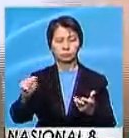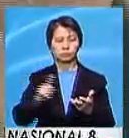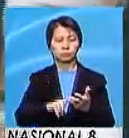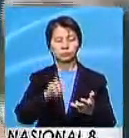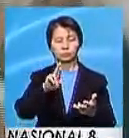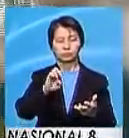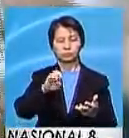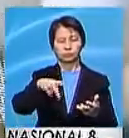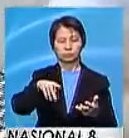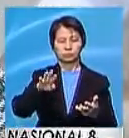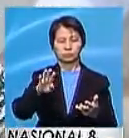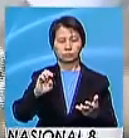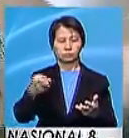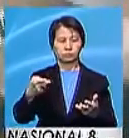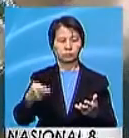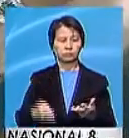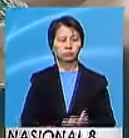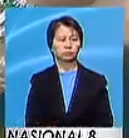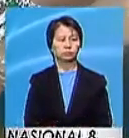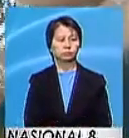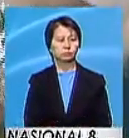Rubiah Suparman.